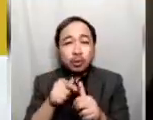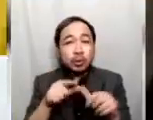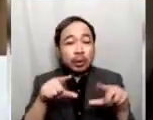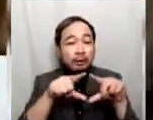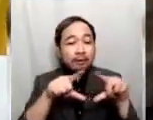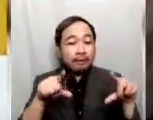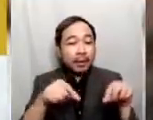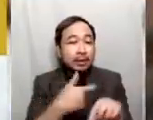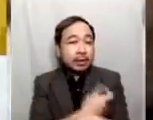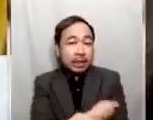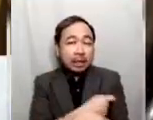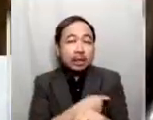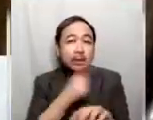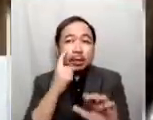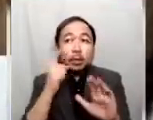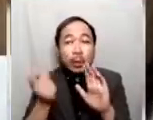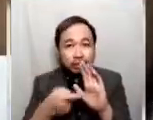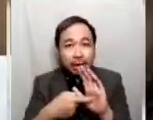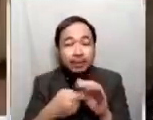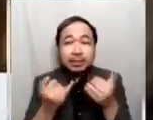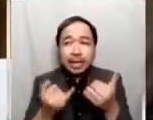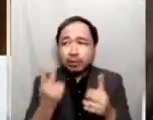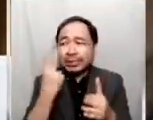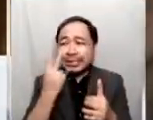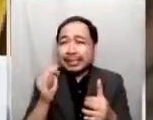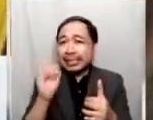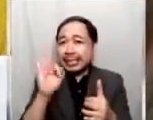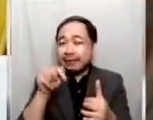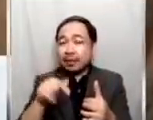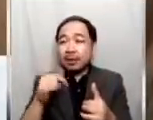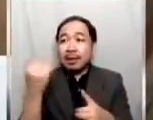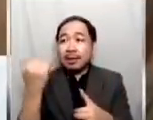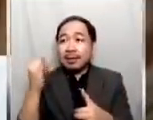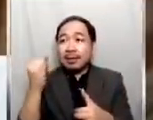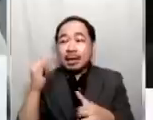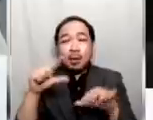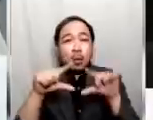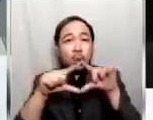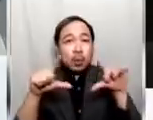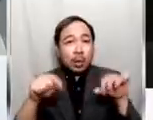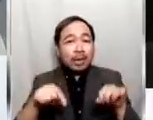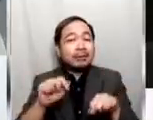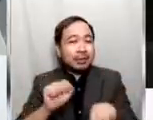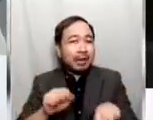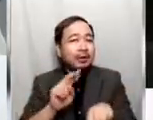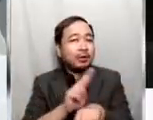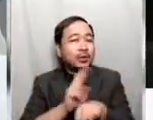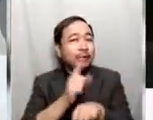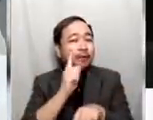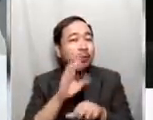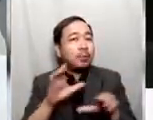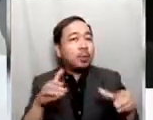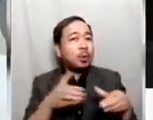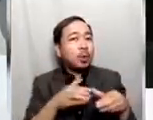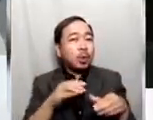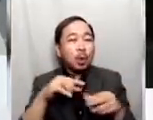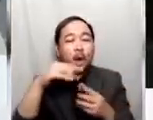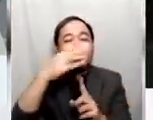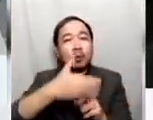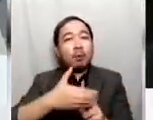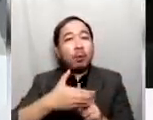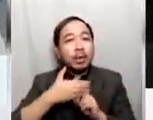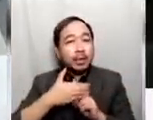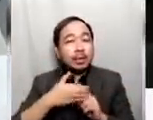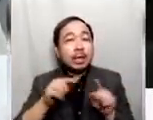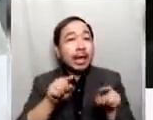cards. Tinitignan po natin kung po pwedeng magamit yung yellow card ng Bureau of Quarantine at tinitignan po natin kung po pwede rin ang WHO